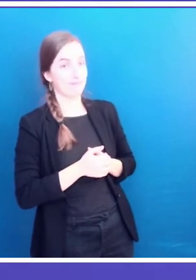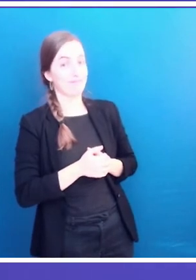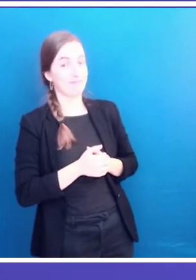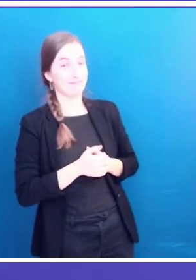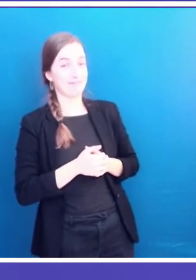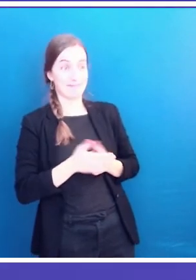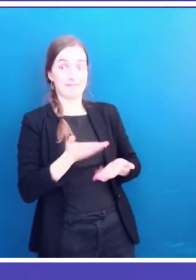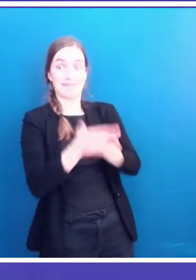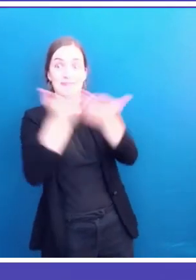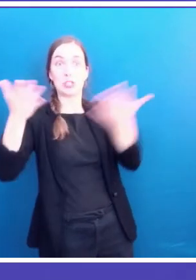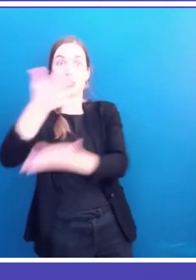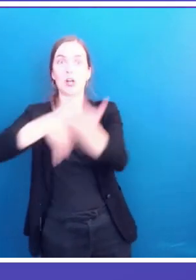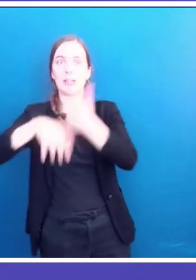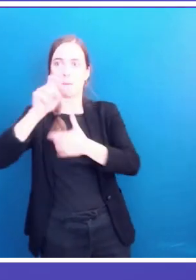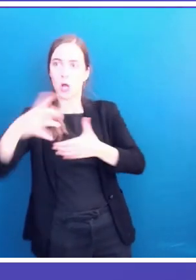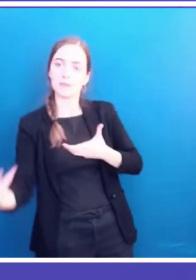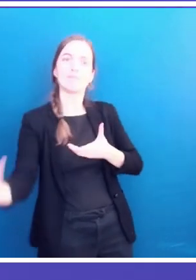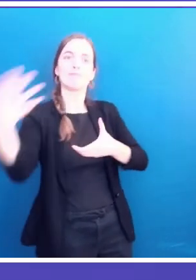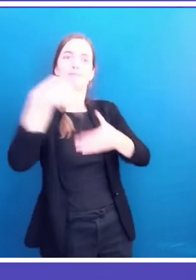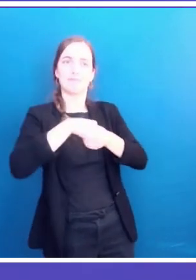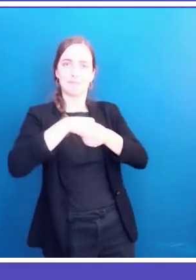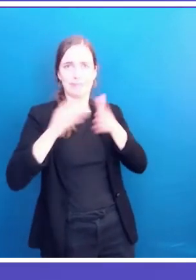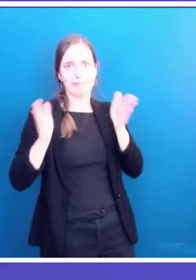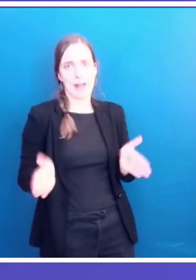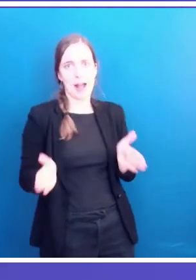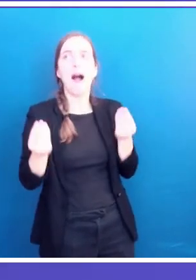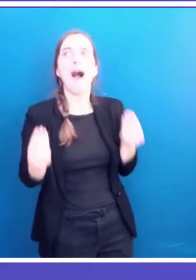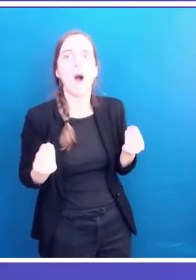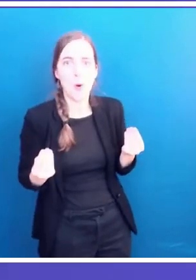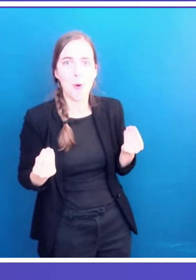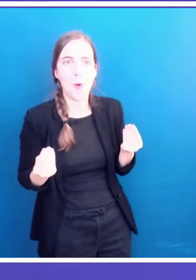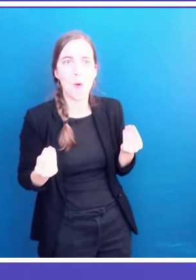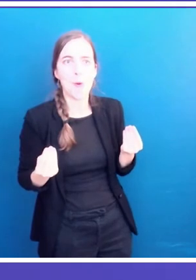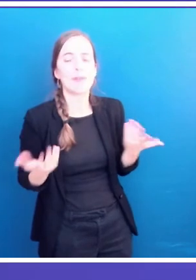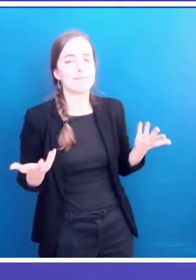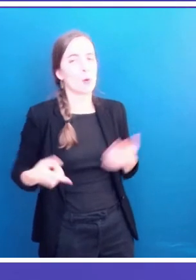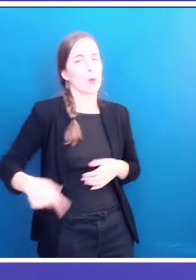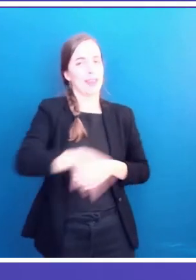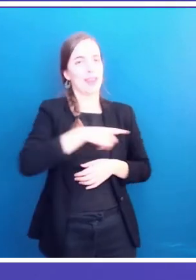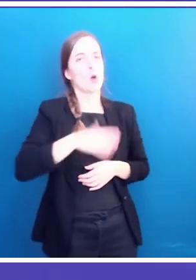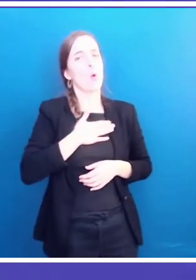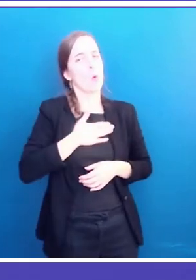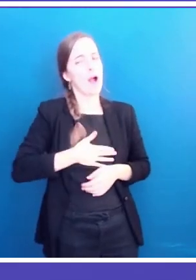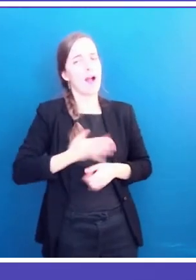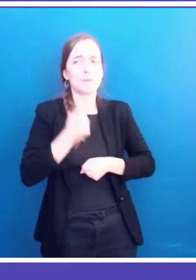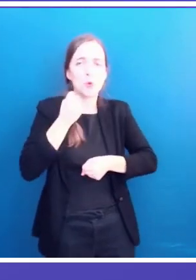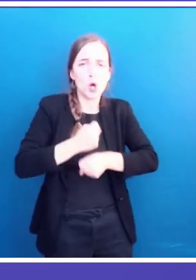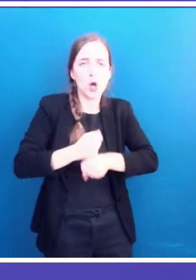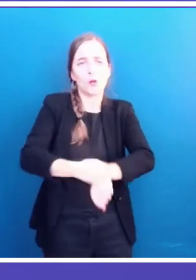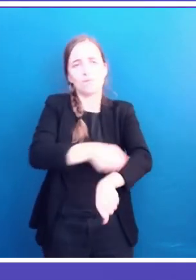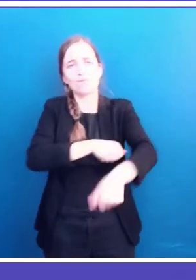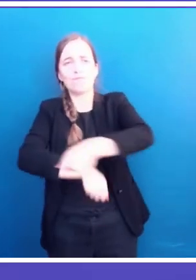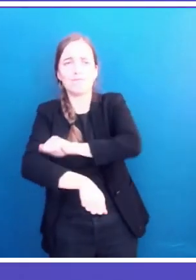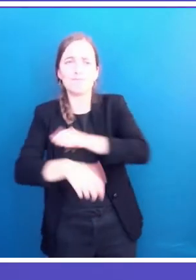فيما يتعلق بدور المجتمع المدني خلال الشهر الأول، عملنا تحديداً